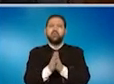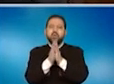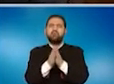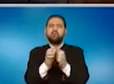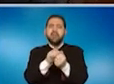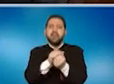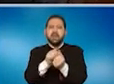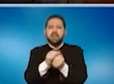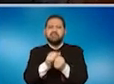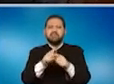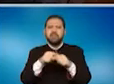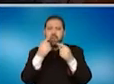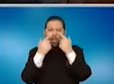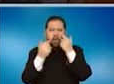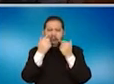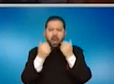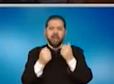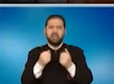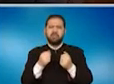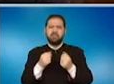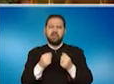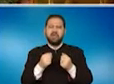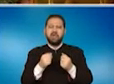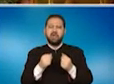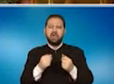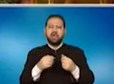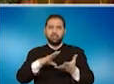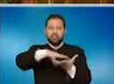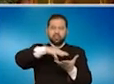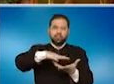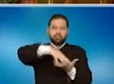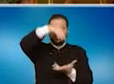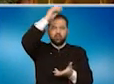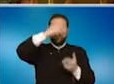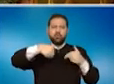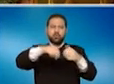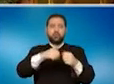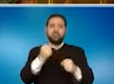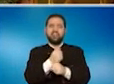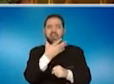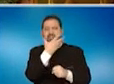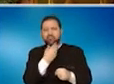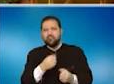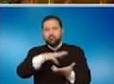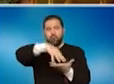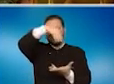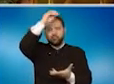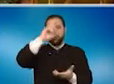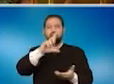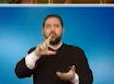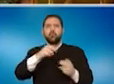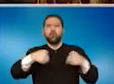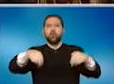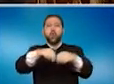atâta cu lacrimile pocăinței sufletul nostru? Ne împodobim noi sufletul nostru cu mărgăritarele faptelor